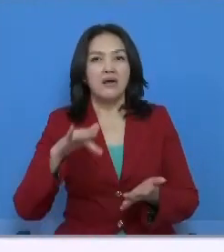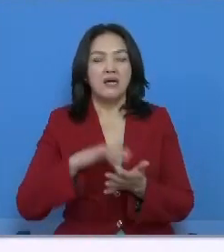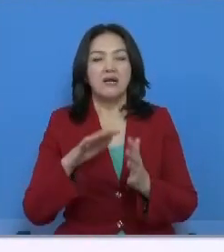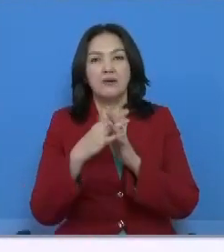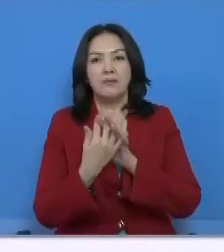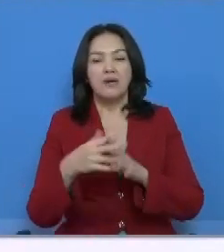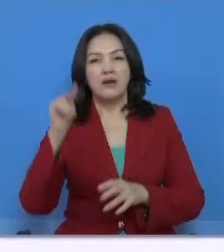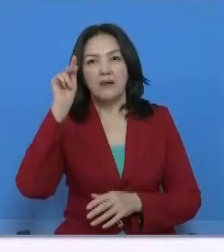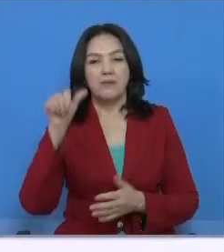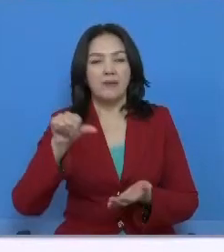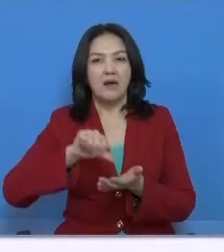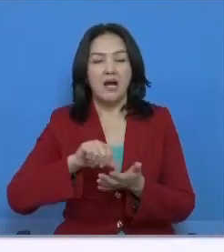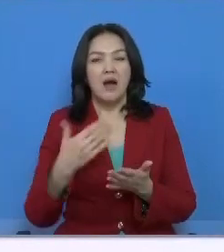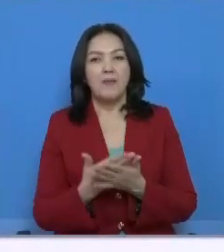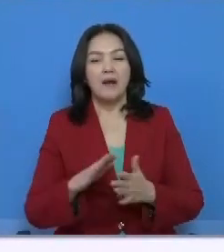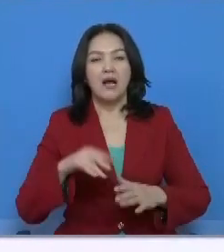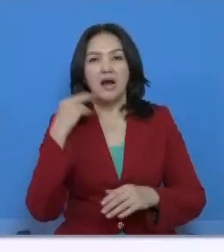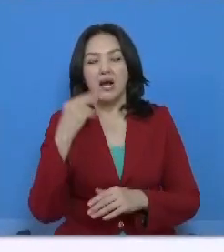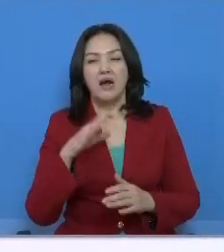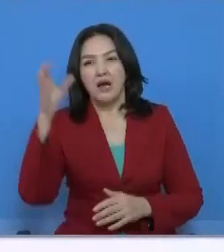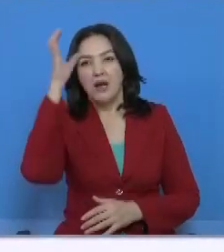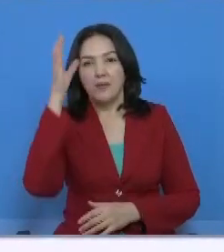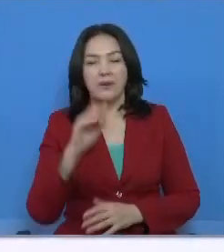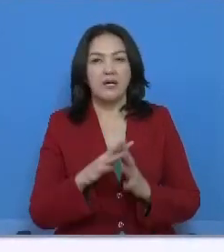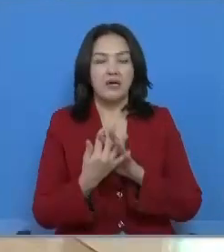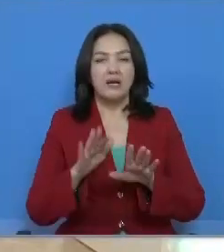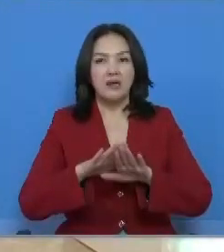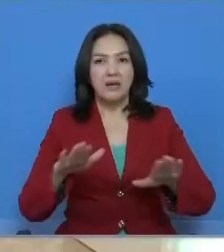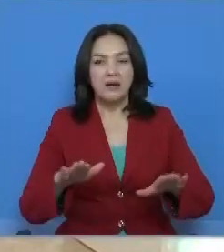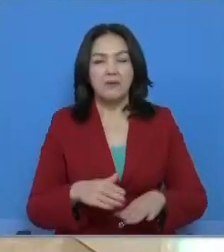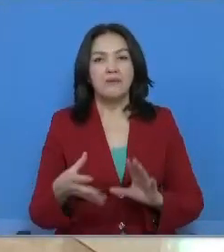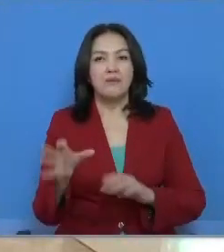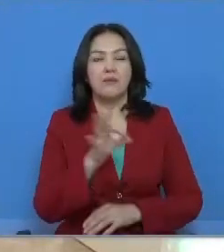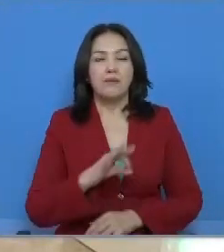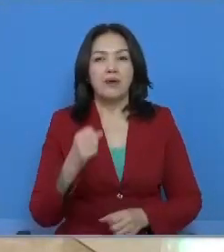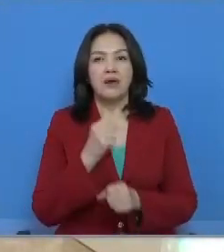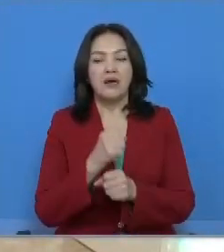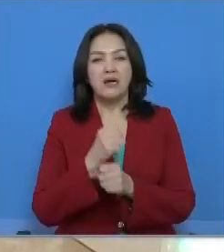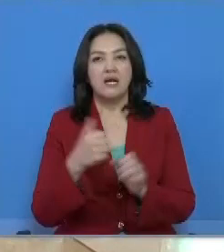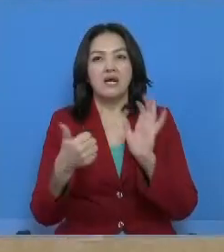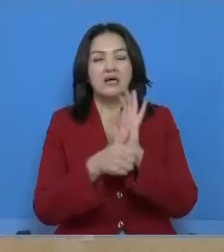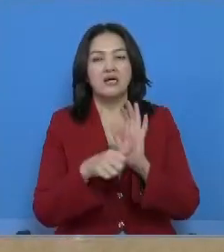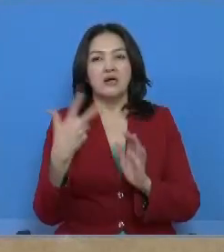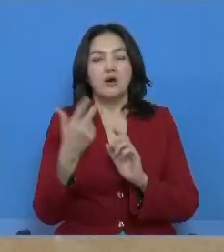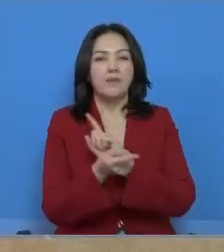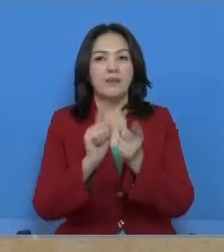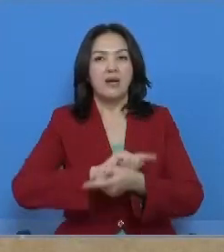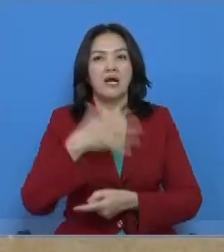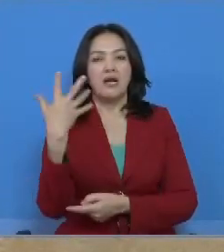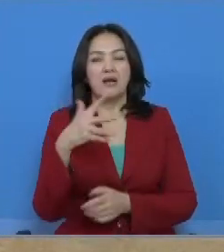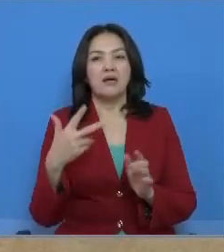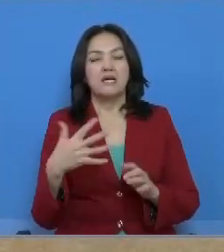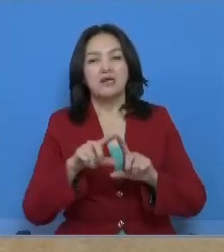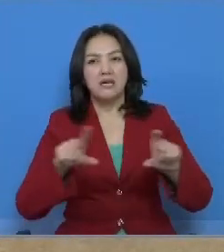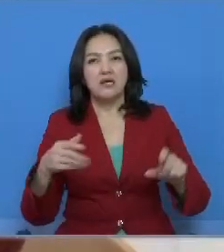и сельскими учащимися, повышение качества образования сельских детей. В области функционирует 6 трехсменных и 50